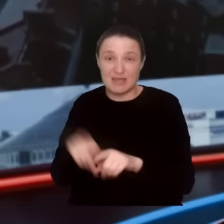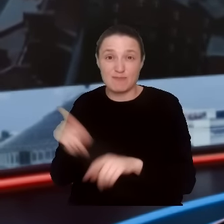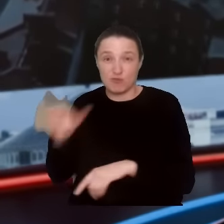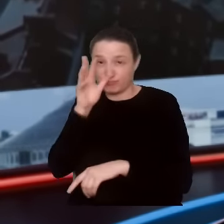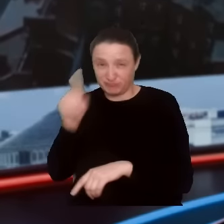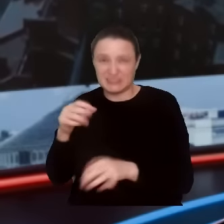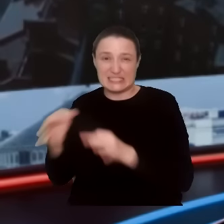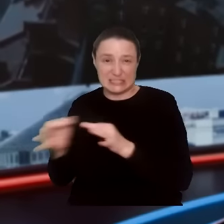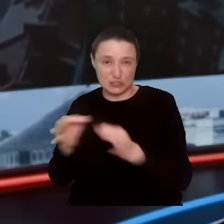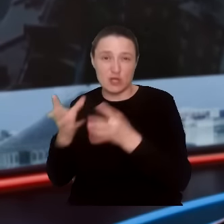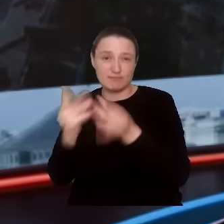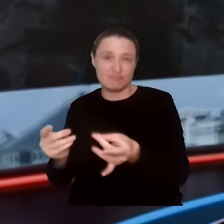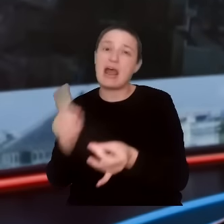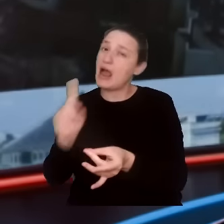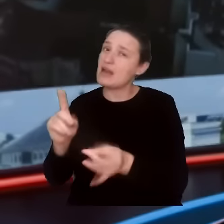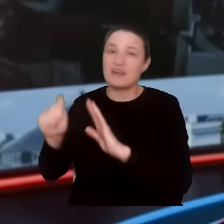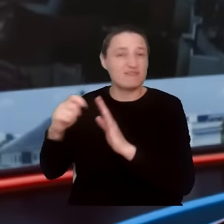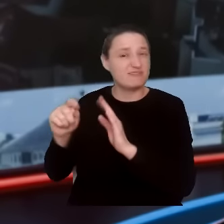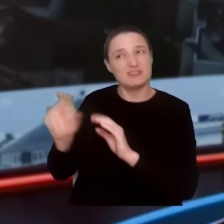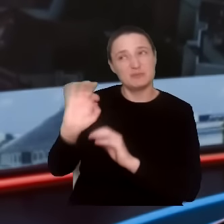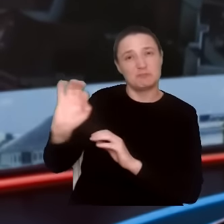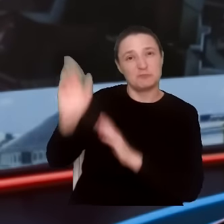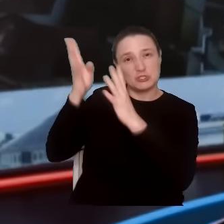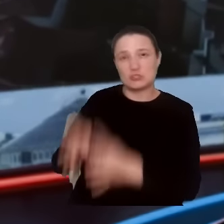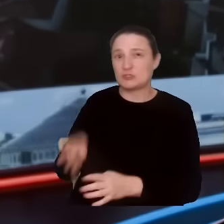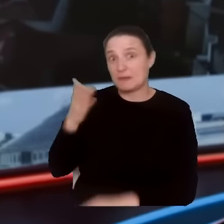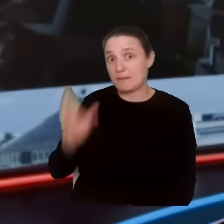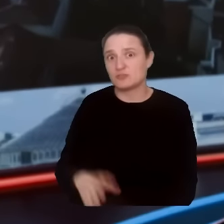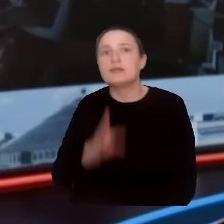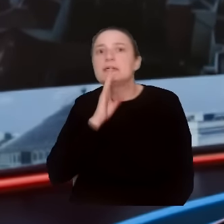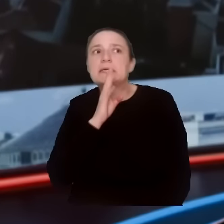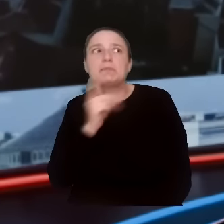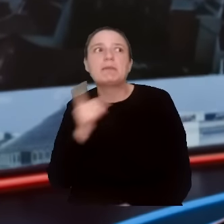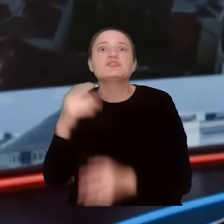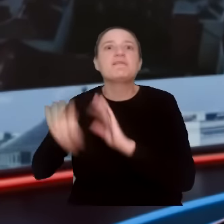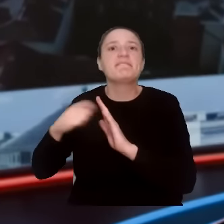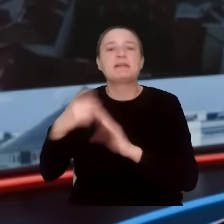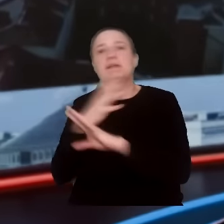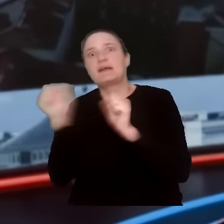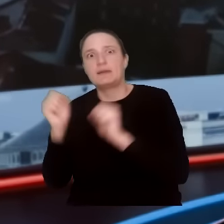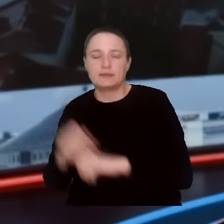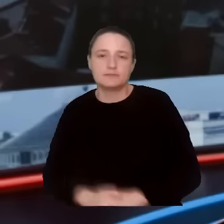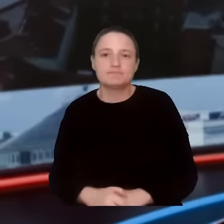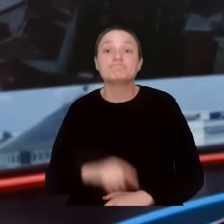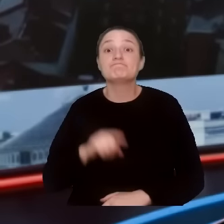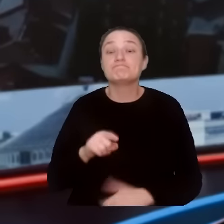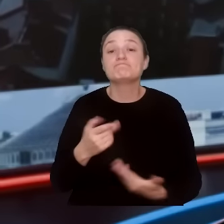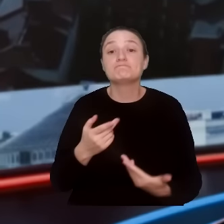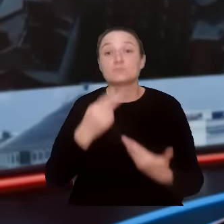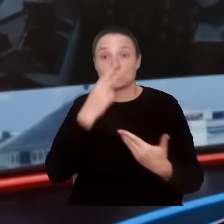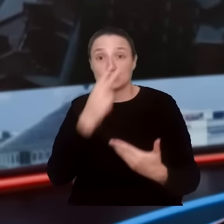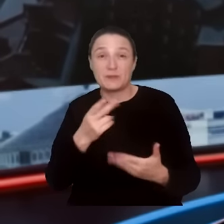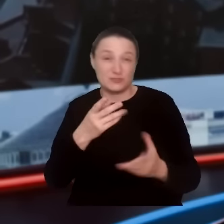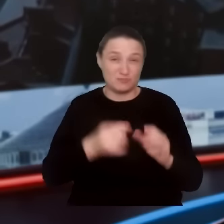historii, choć filmów o nim kręcić chyba nie będą, no chyba że filmy katastroficzne. O fali drakońskich podwyżek, jakie za chwilę uderzą w Polaków,